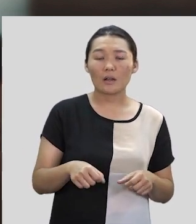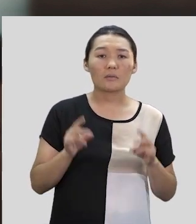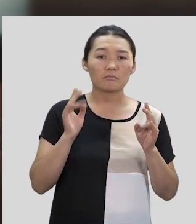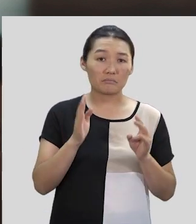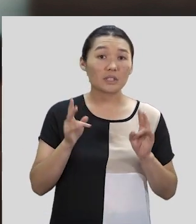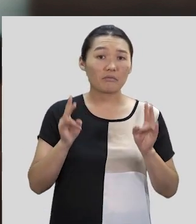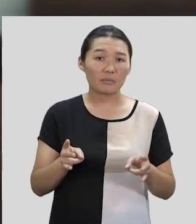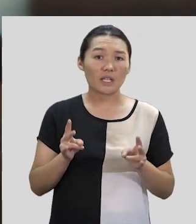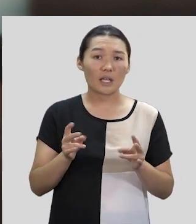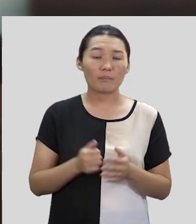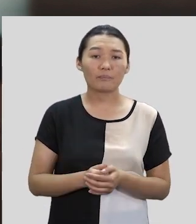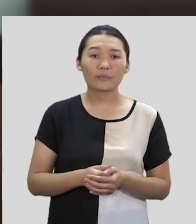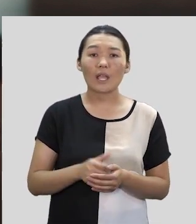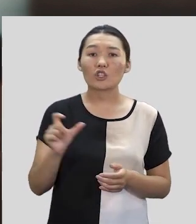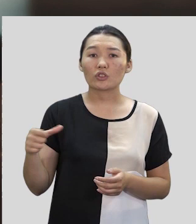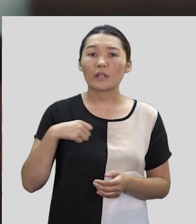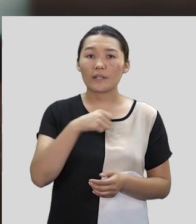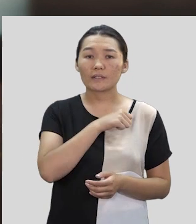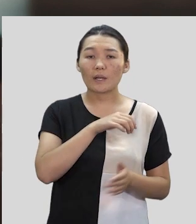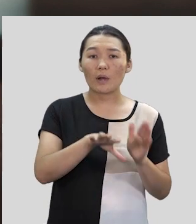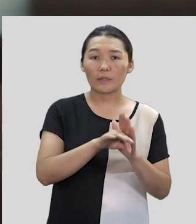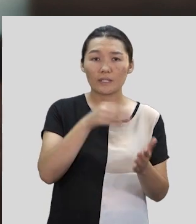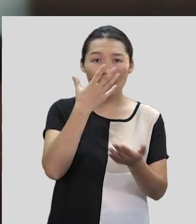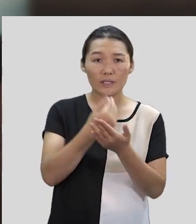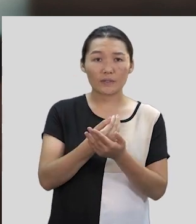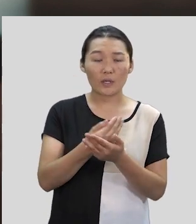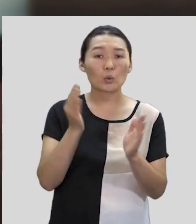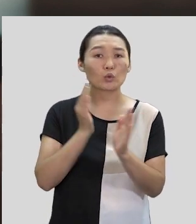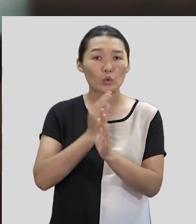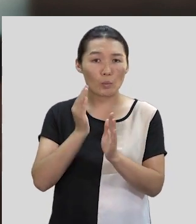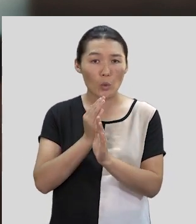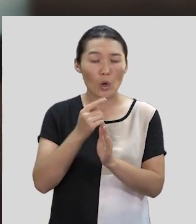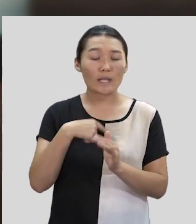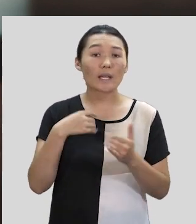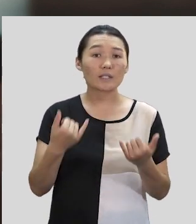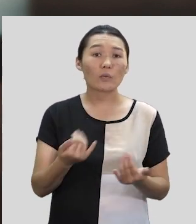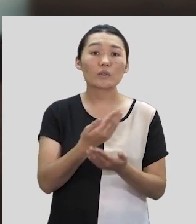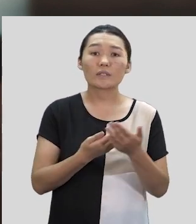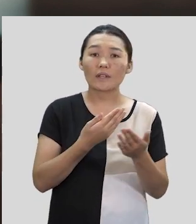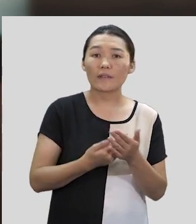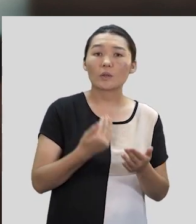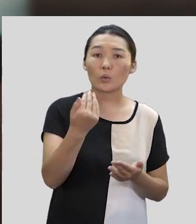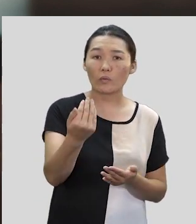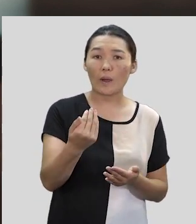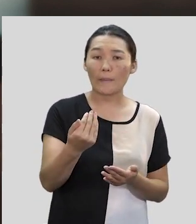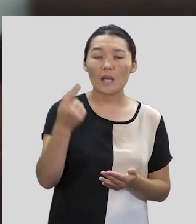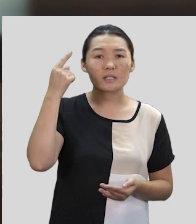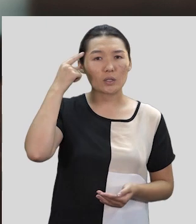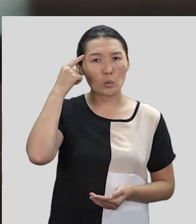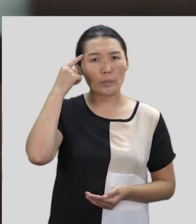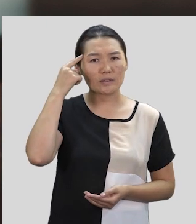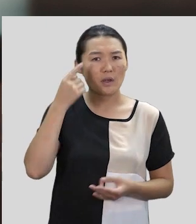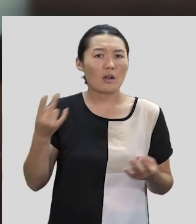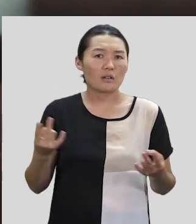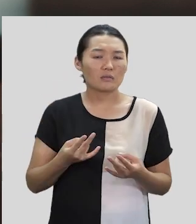человек сам определяет свою судьбу и я сегодня советую вам задуматься а стоит ли